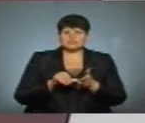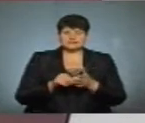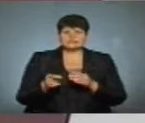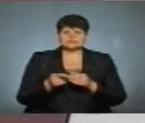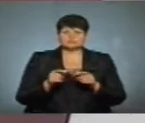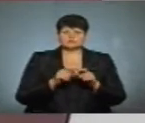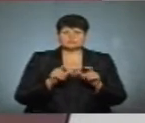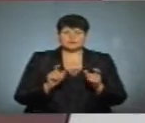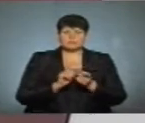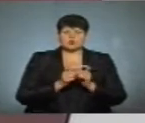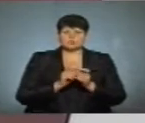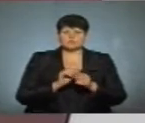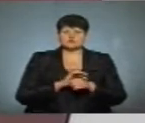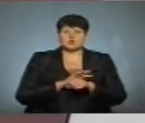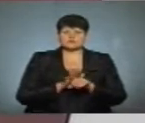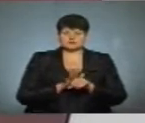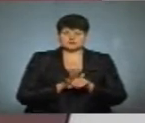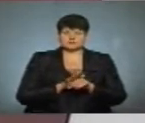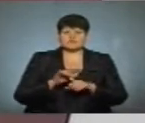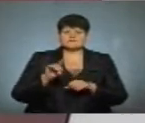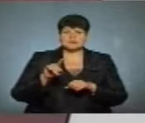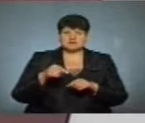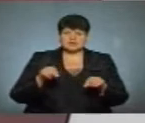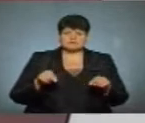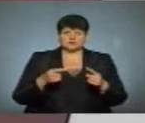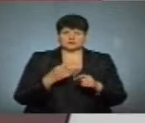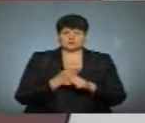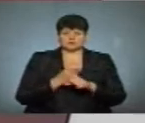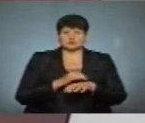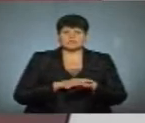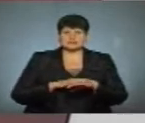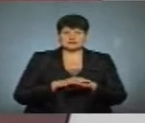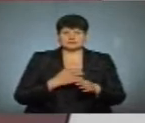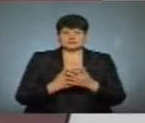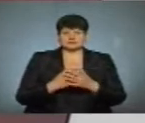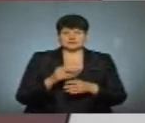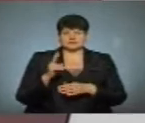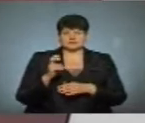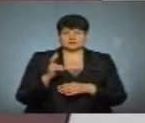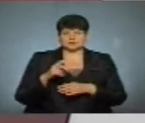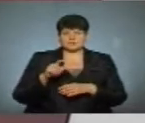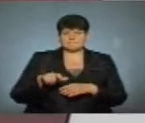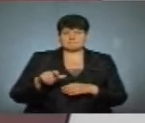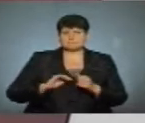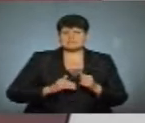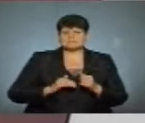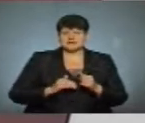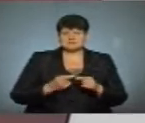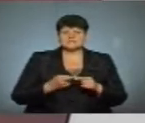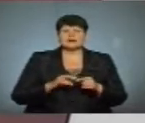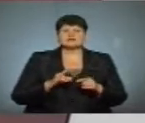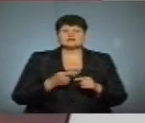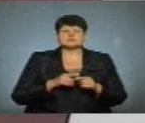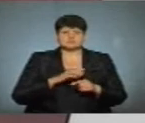Тернопільського штабу боротьби з коронавірусом. Вимагали відновити роботу ринків близько 200 підприємців. Як це було,